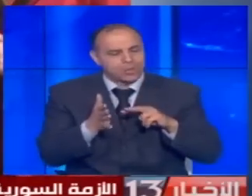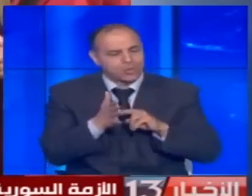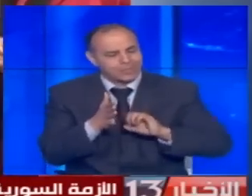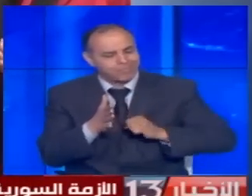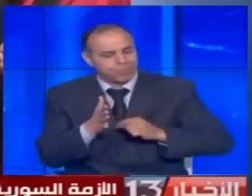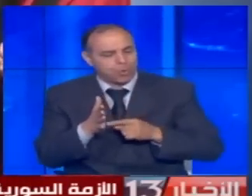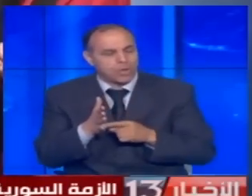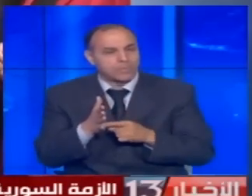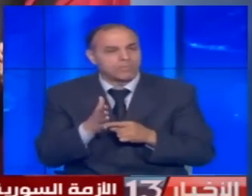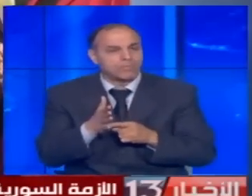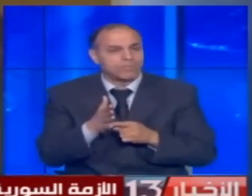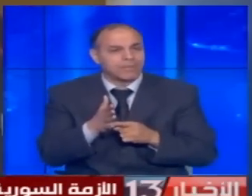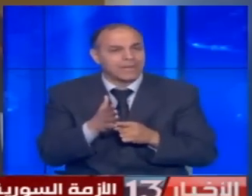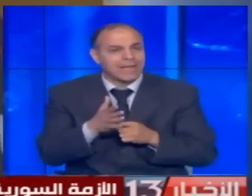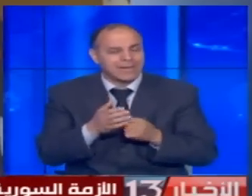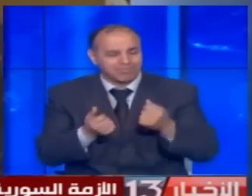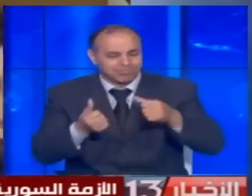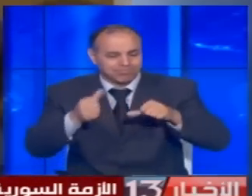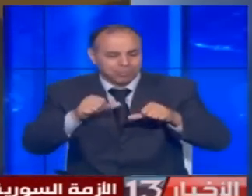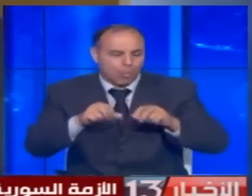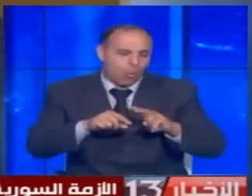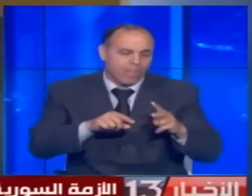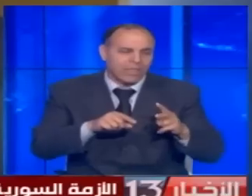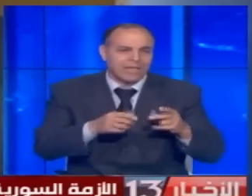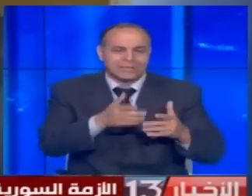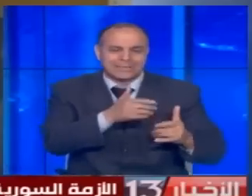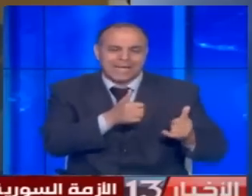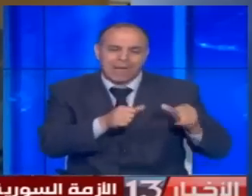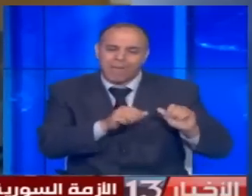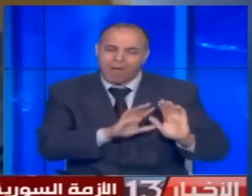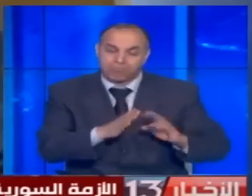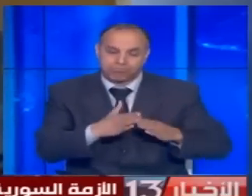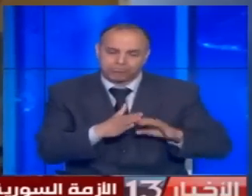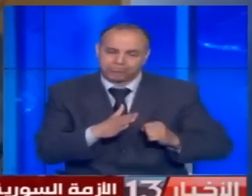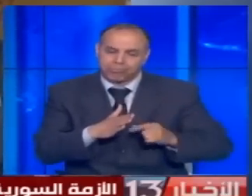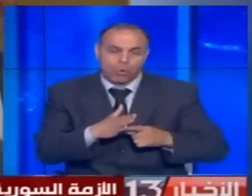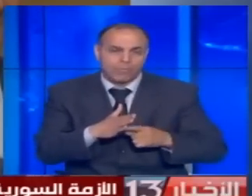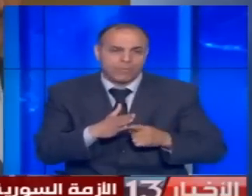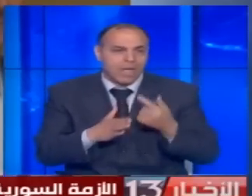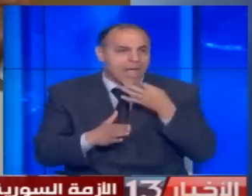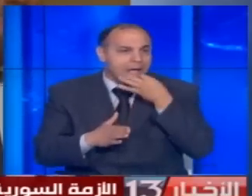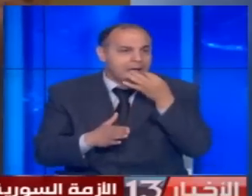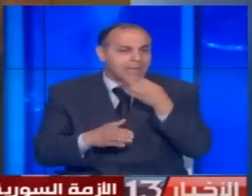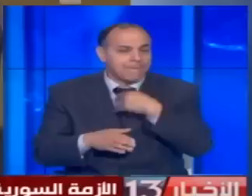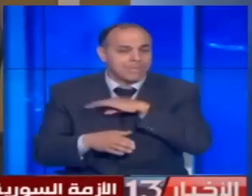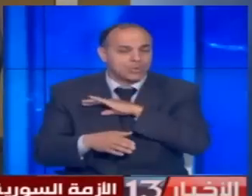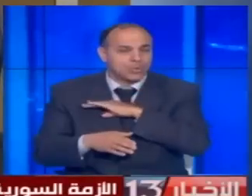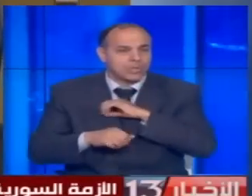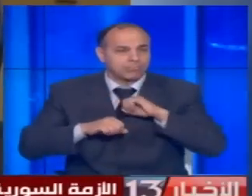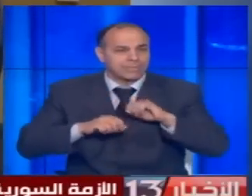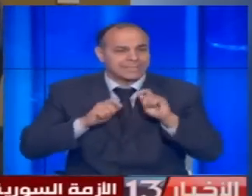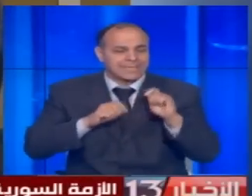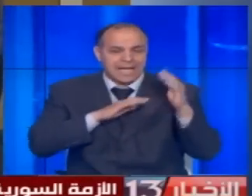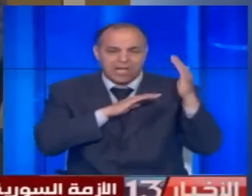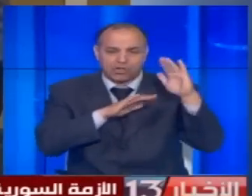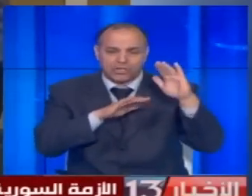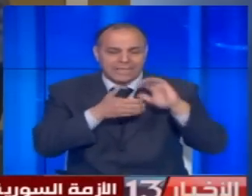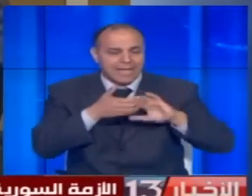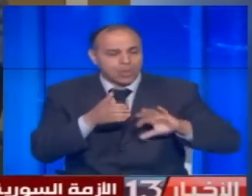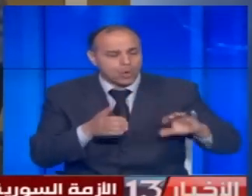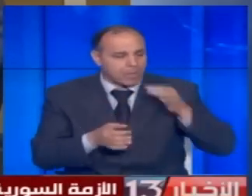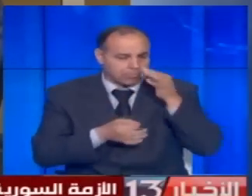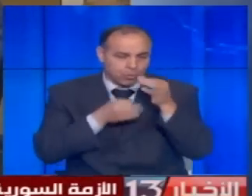لمنعها من اي استخدام اخر للاسلحه الكيمياويه وقد صرحت الممثله العليا للسياسه الخارجيه للاتحاد